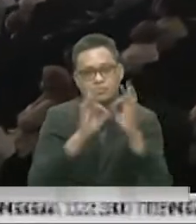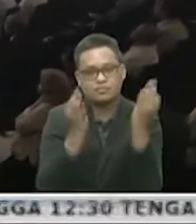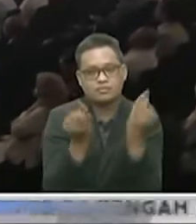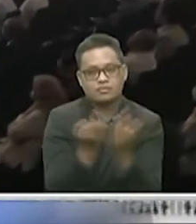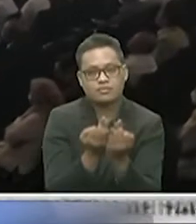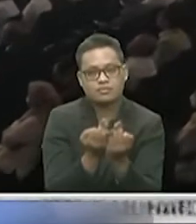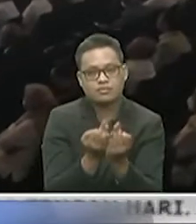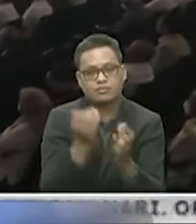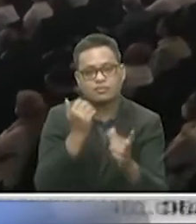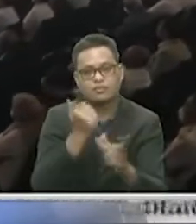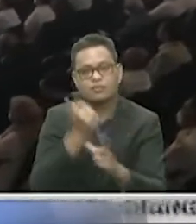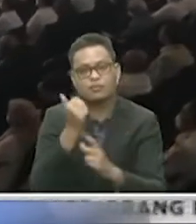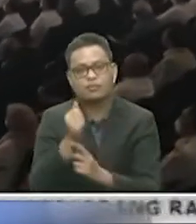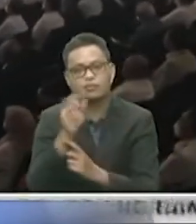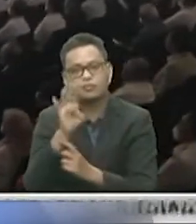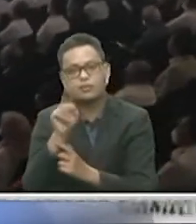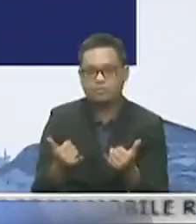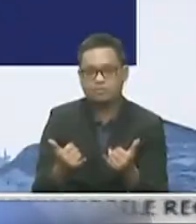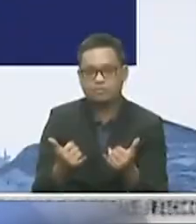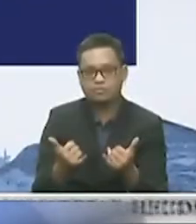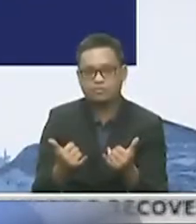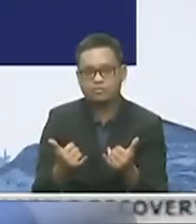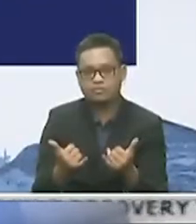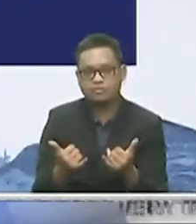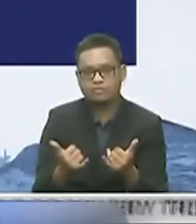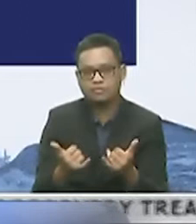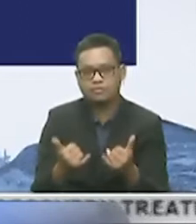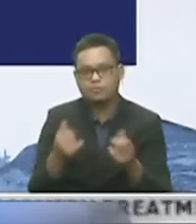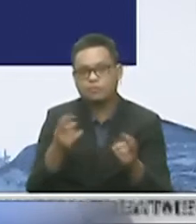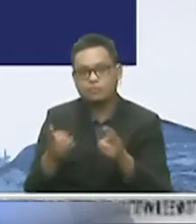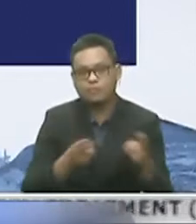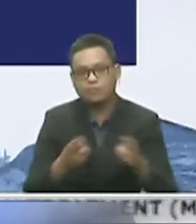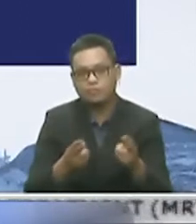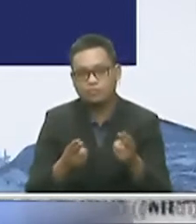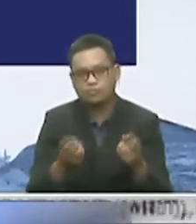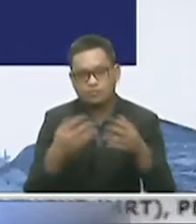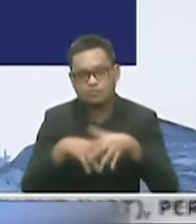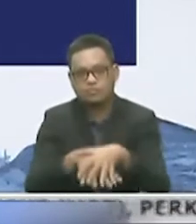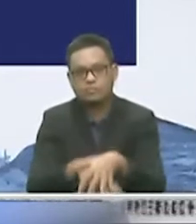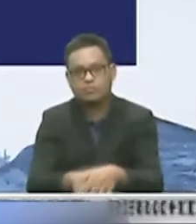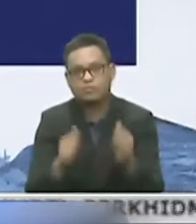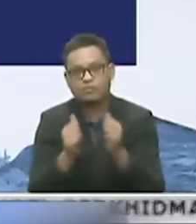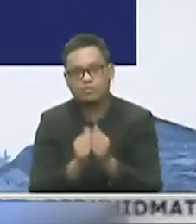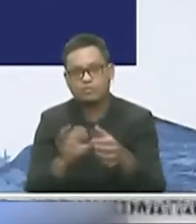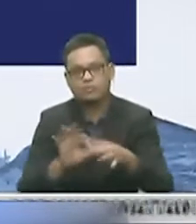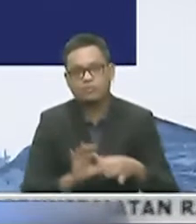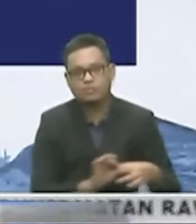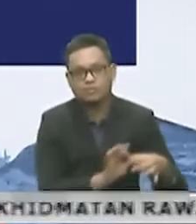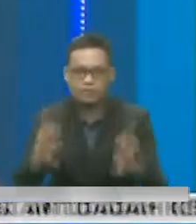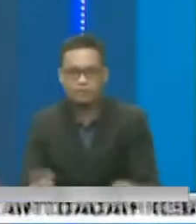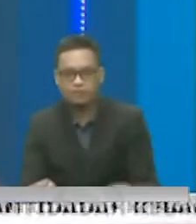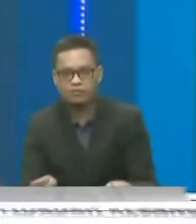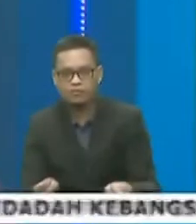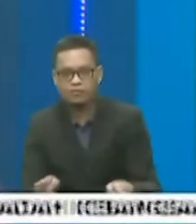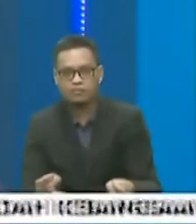首相拿督斯里伊斯曼沙比里在亚庇为大马一家愿景沙巴站巡回活动致辞时指出，政府正在努力缩